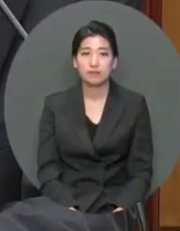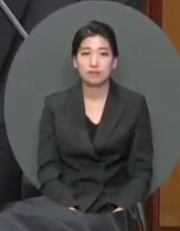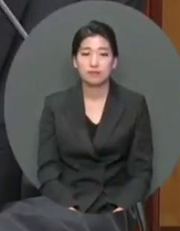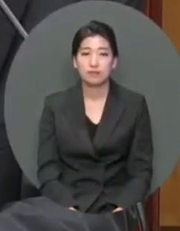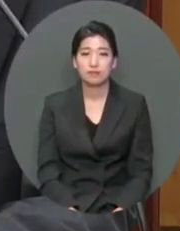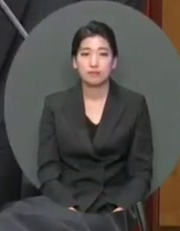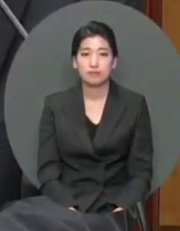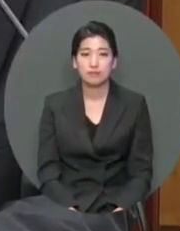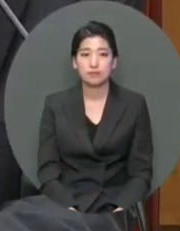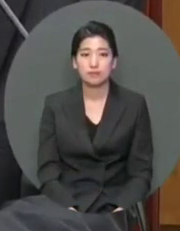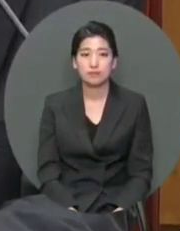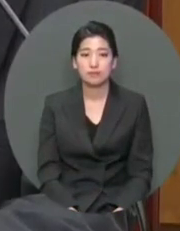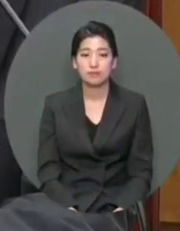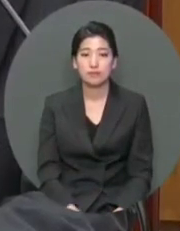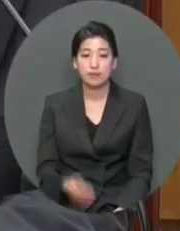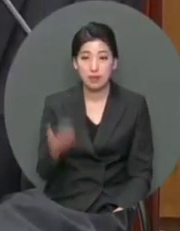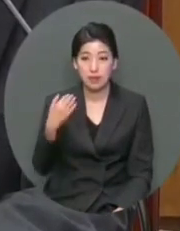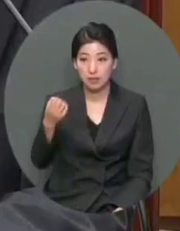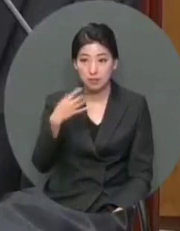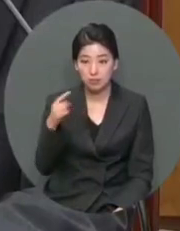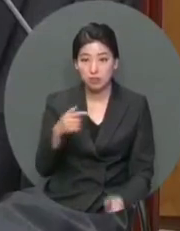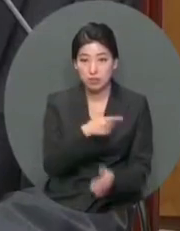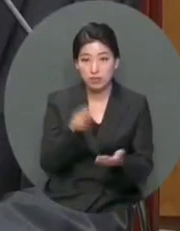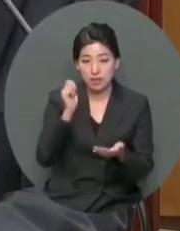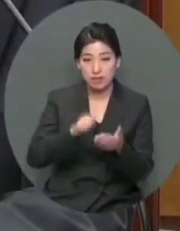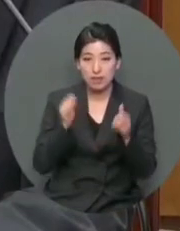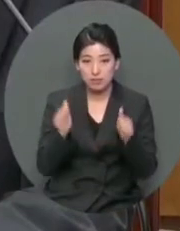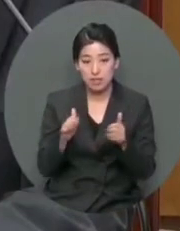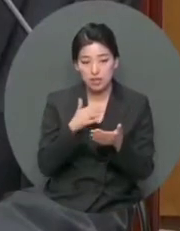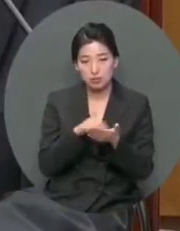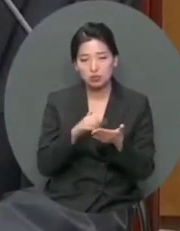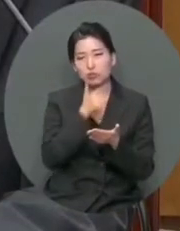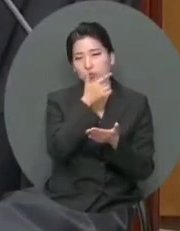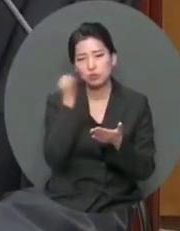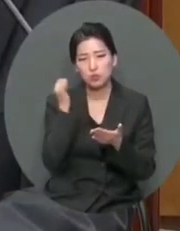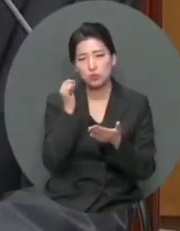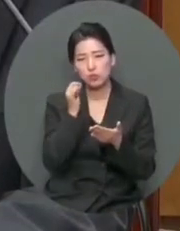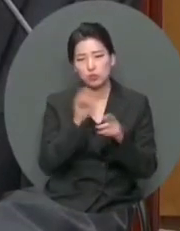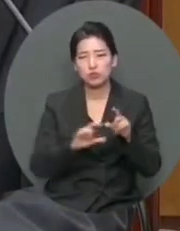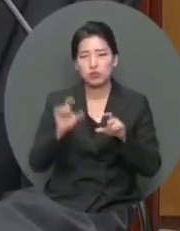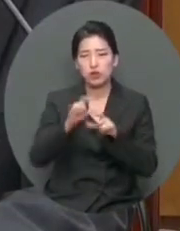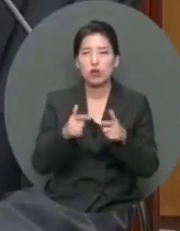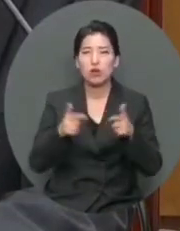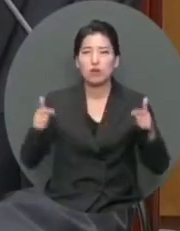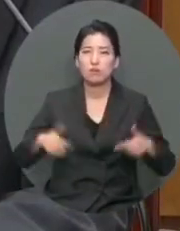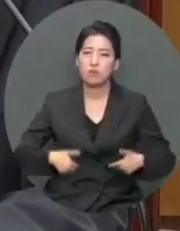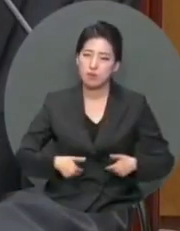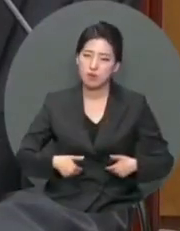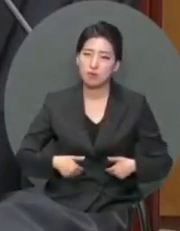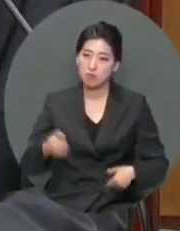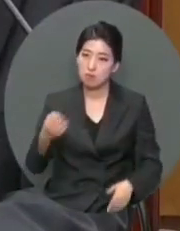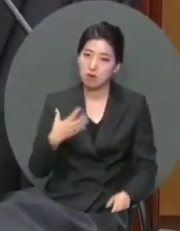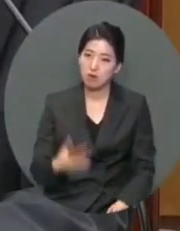대법관을 증언을 해야 된다라는 그런 말씀도 하셨죠. 예, 그런데 그렇습니다. 과연 이게